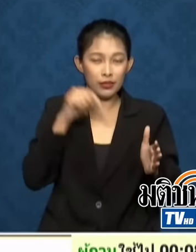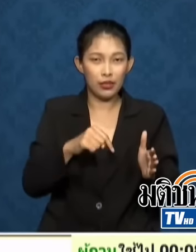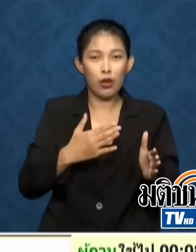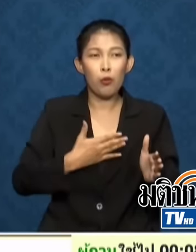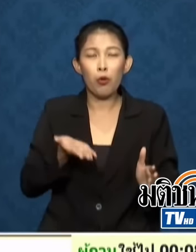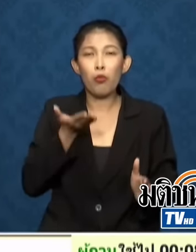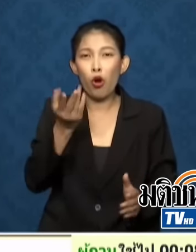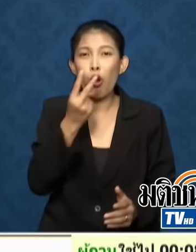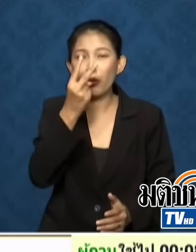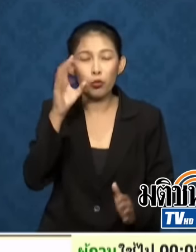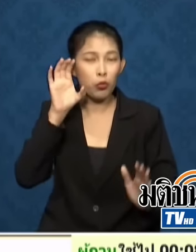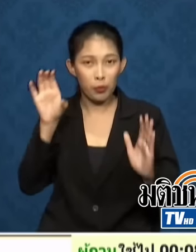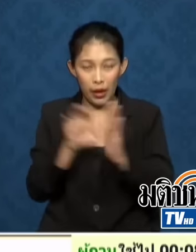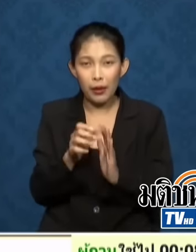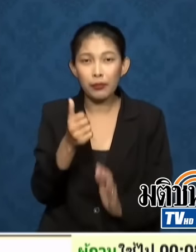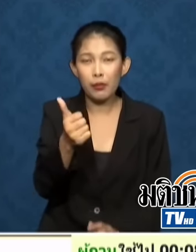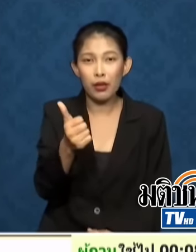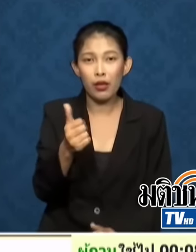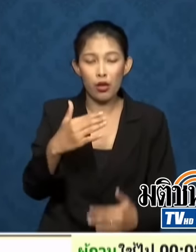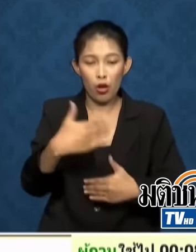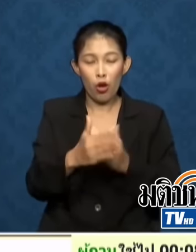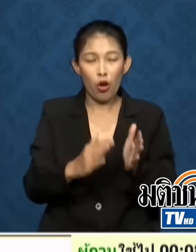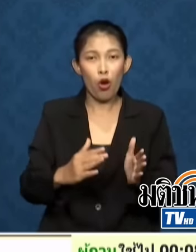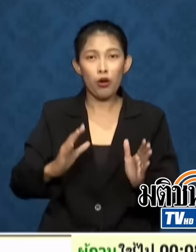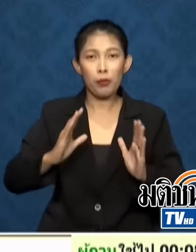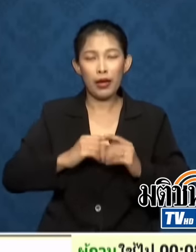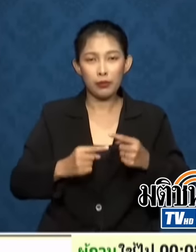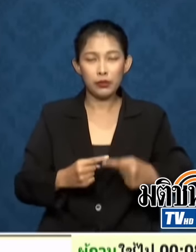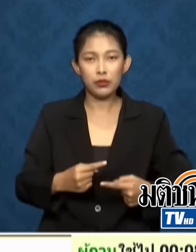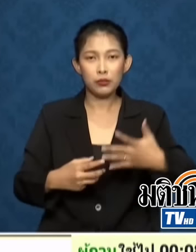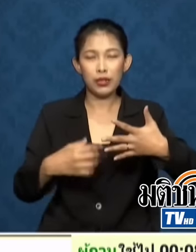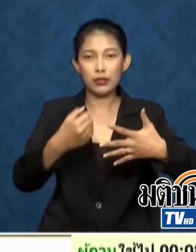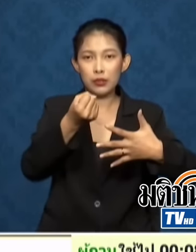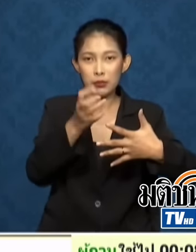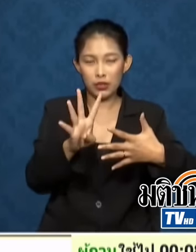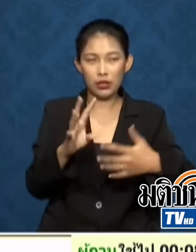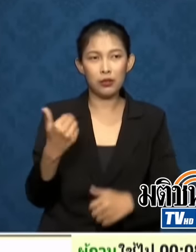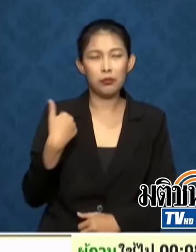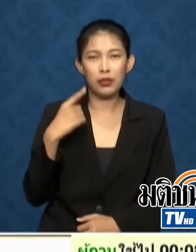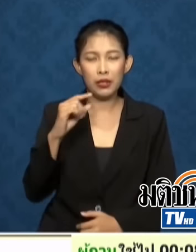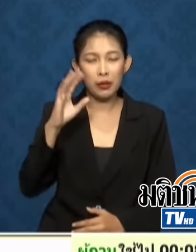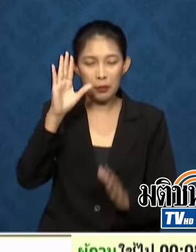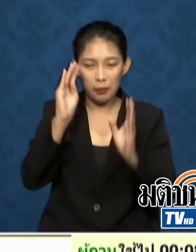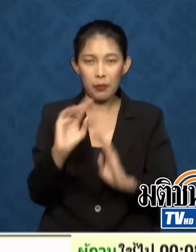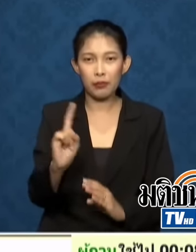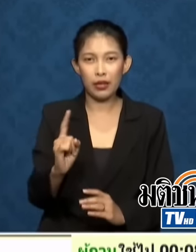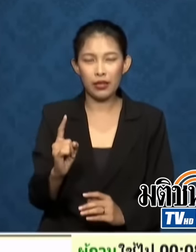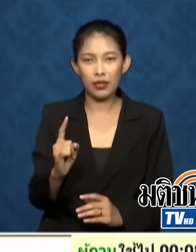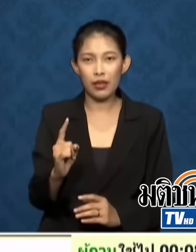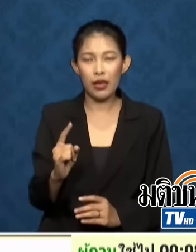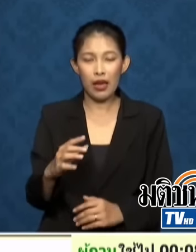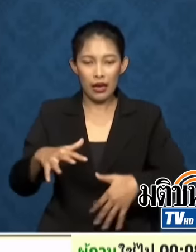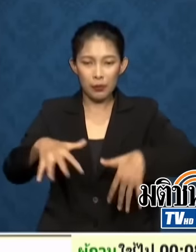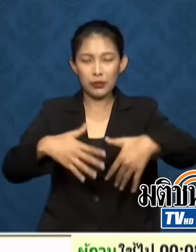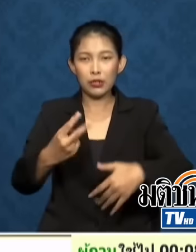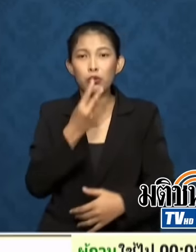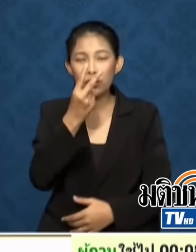ไปเนี่ยผมขอดูรูปได้ไหมฮะห้องพักชั้น14เนี่ยตกลงแล้วมันมีหน้าตาอย่างไรแสดงออกมาให้ประชาชนได้เ